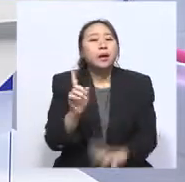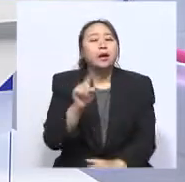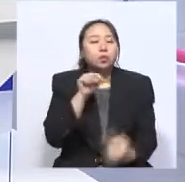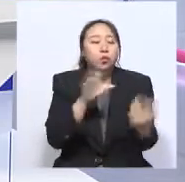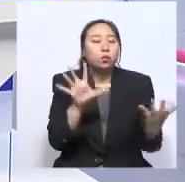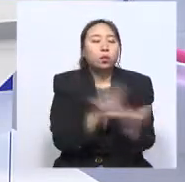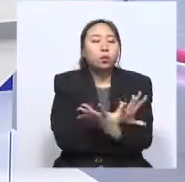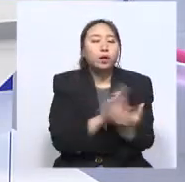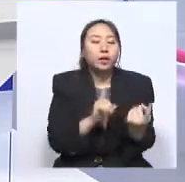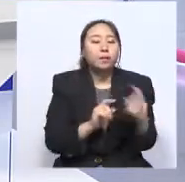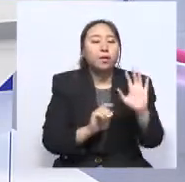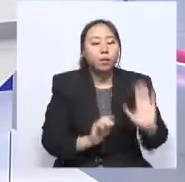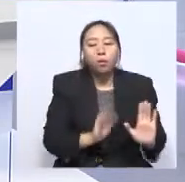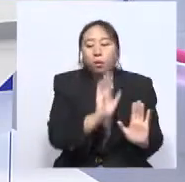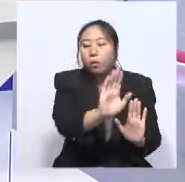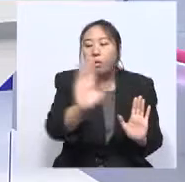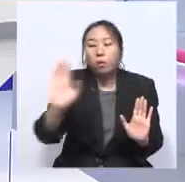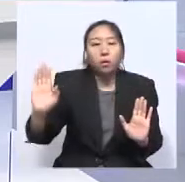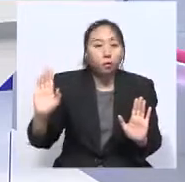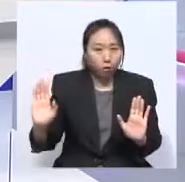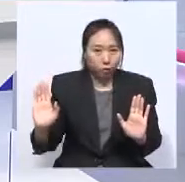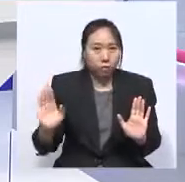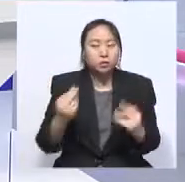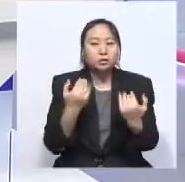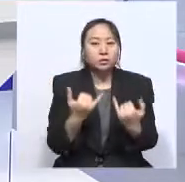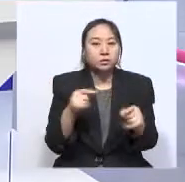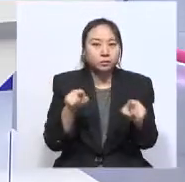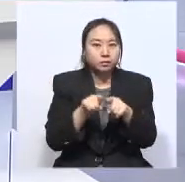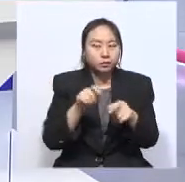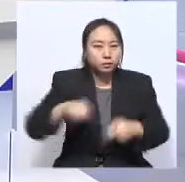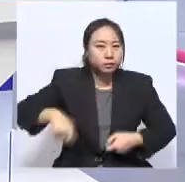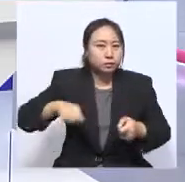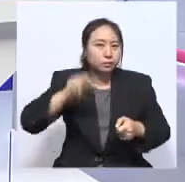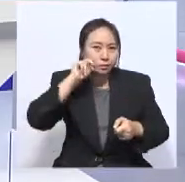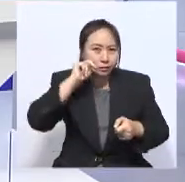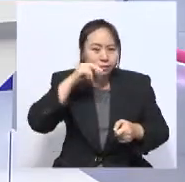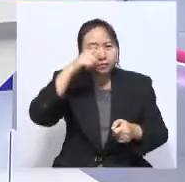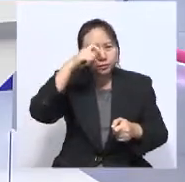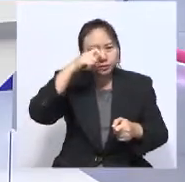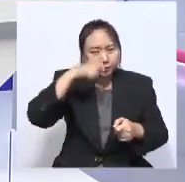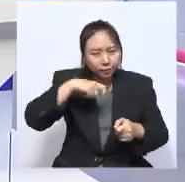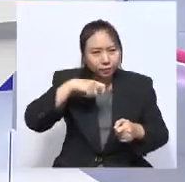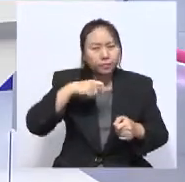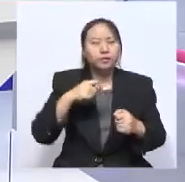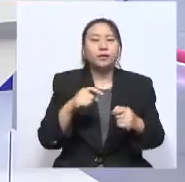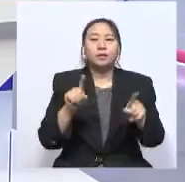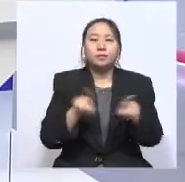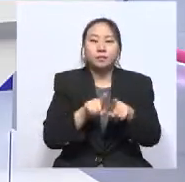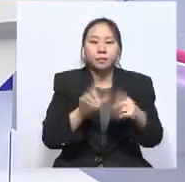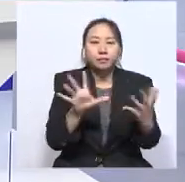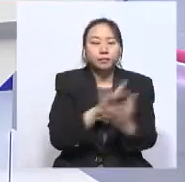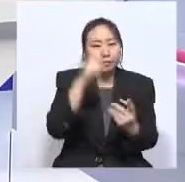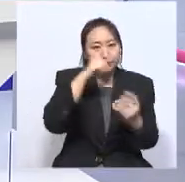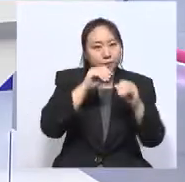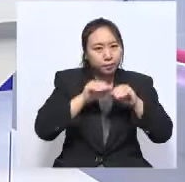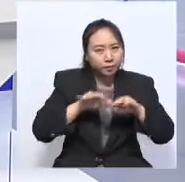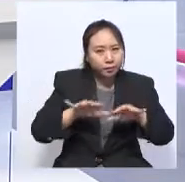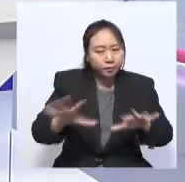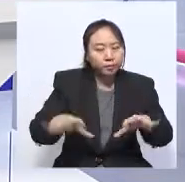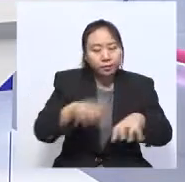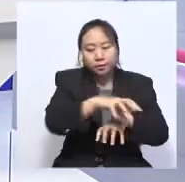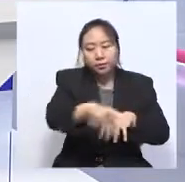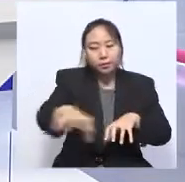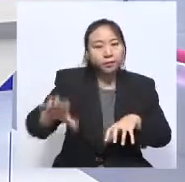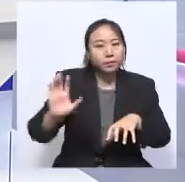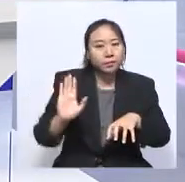งไว้ซึ่งวัฒนธรรมของแต่ละพื้นที่ถือว่าเป็นมิติใหม่ของงานสงกรานต์ไทยนะคะที่เป็นการเผยแพร่ศิลปะวัฒนธรรมของแ